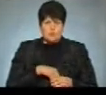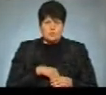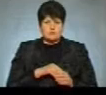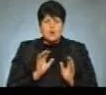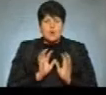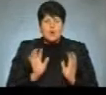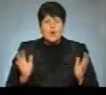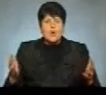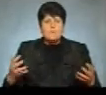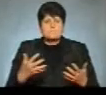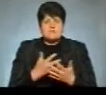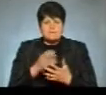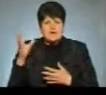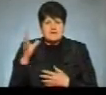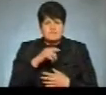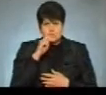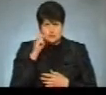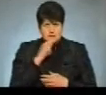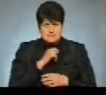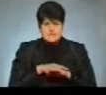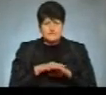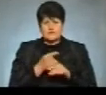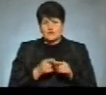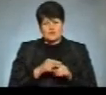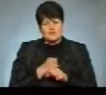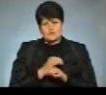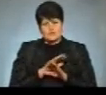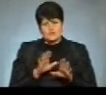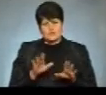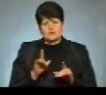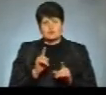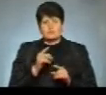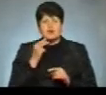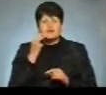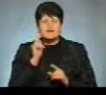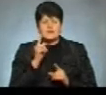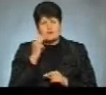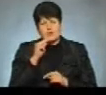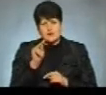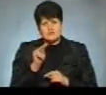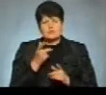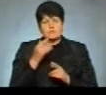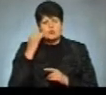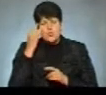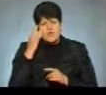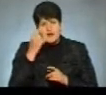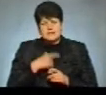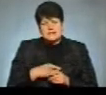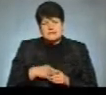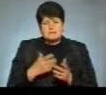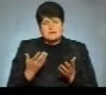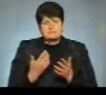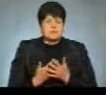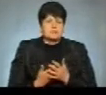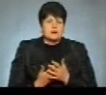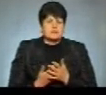весь український народ, він цього не зробить або його удосконали. Якщо він буде себе уявляти, ну,